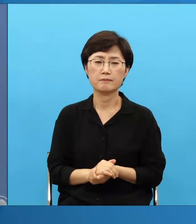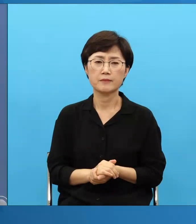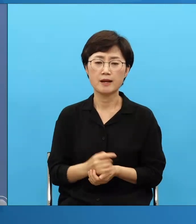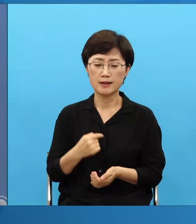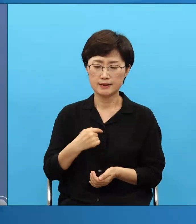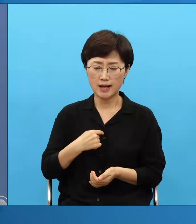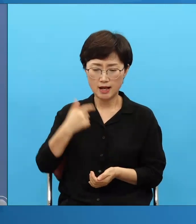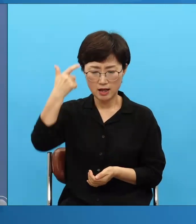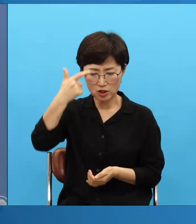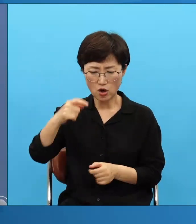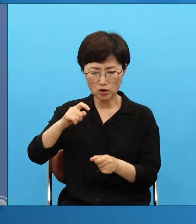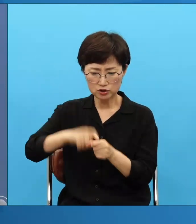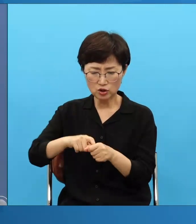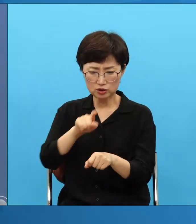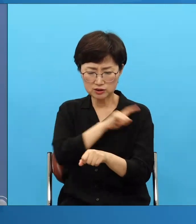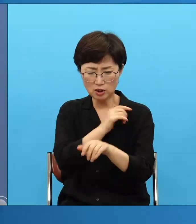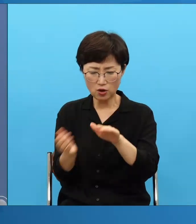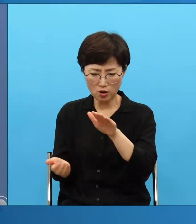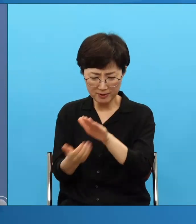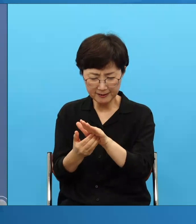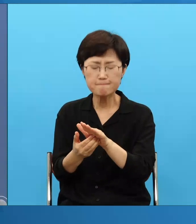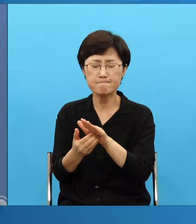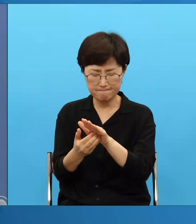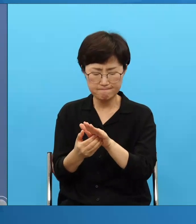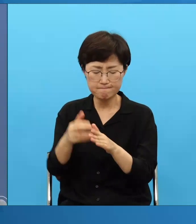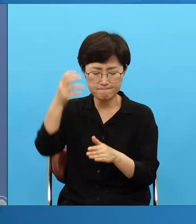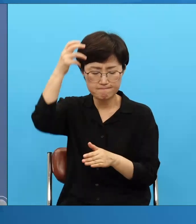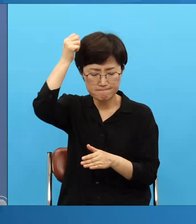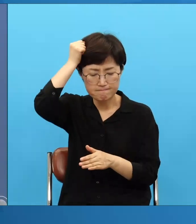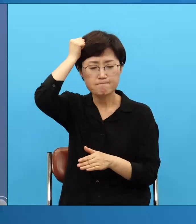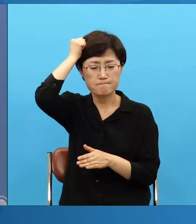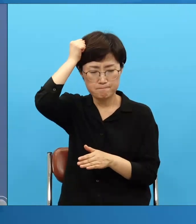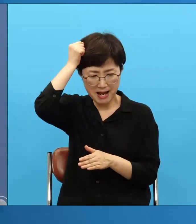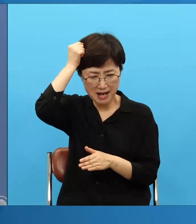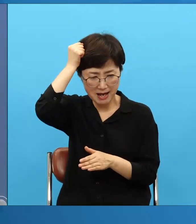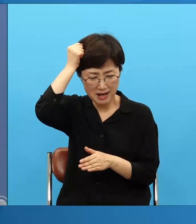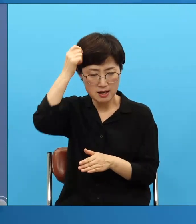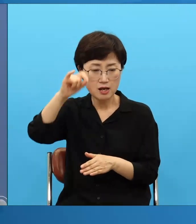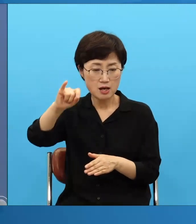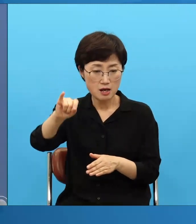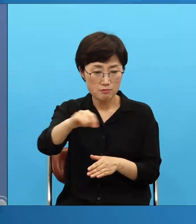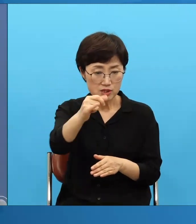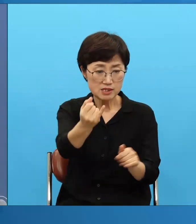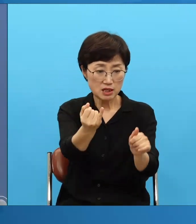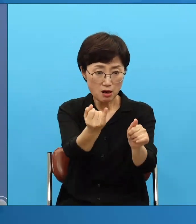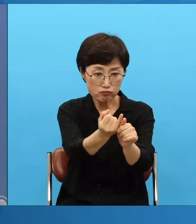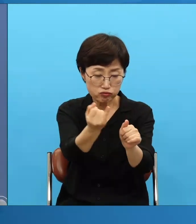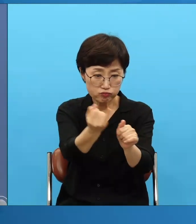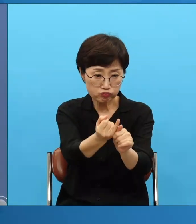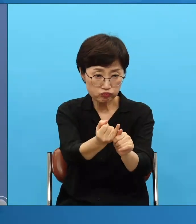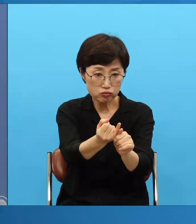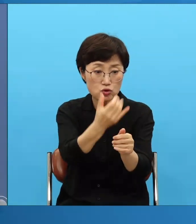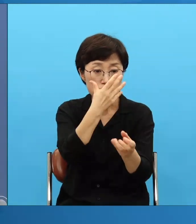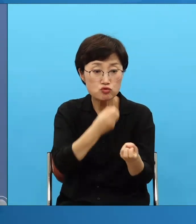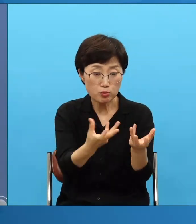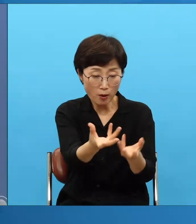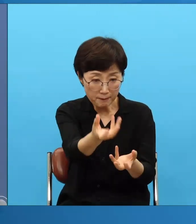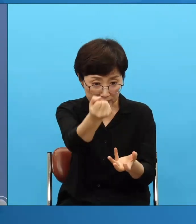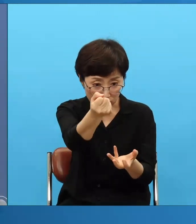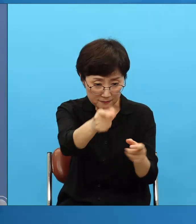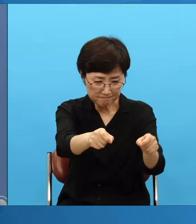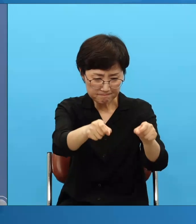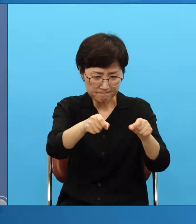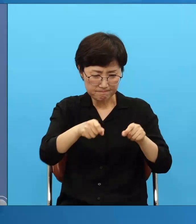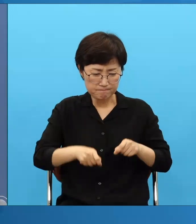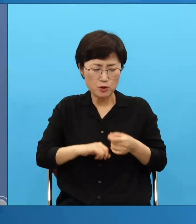그래서 성경에 있는 브리스가 부부와 이 사람이 받은 응답을 여러분이 반드시 찾아내야 돼요. And so